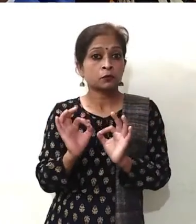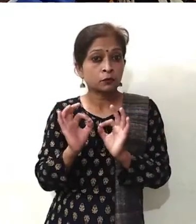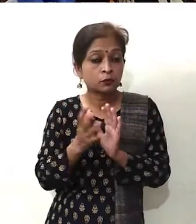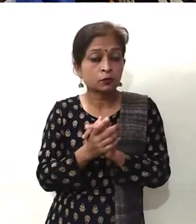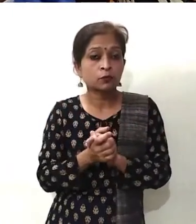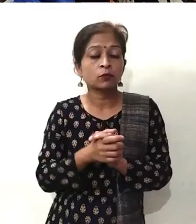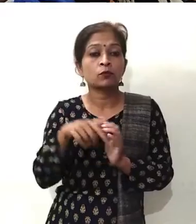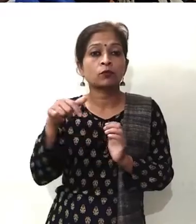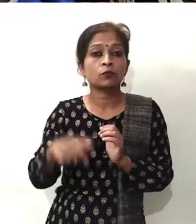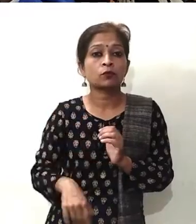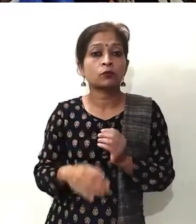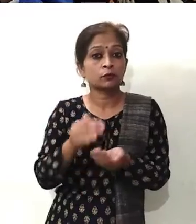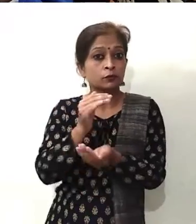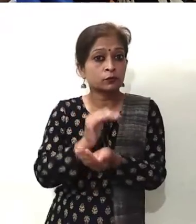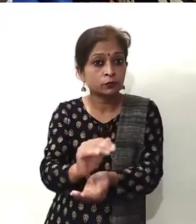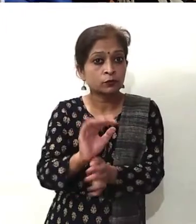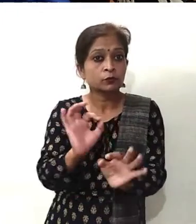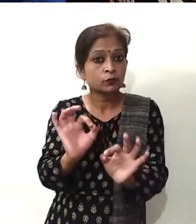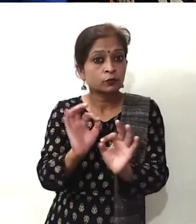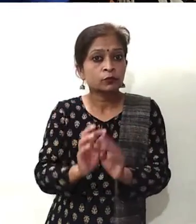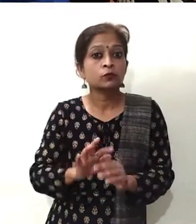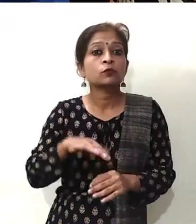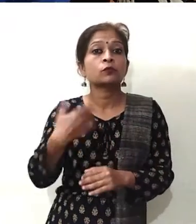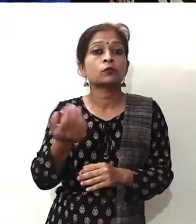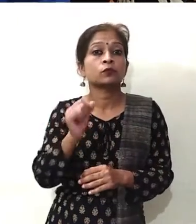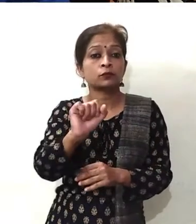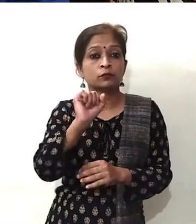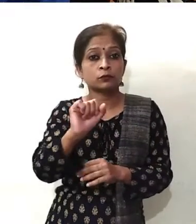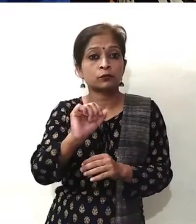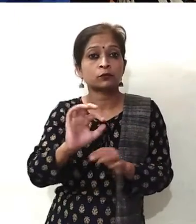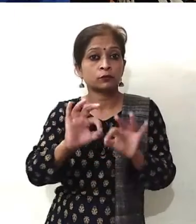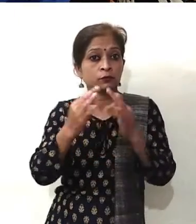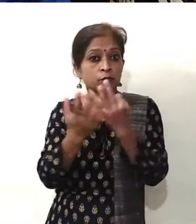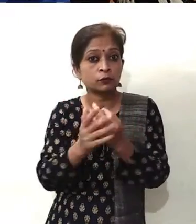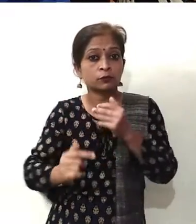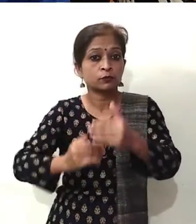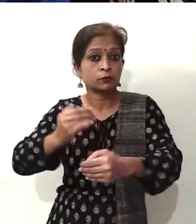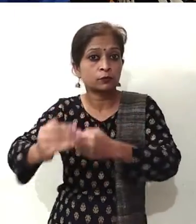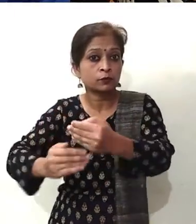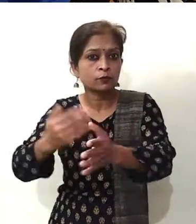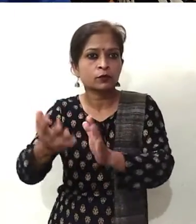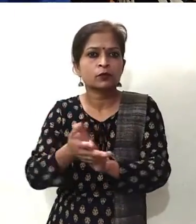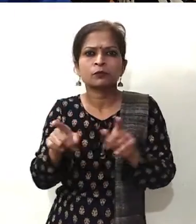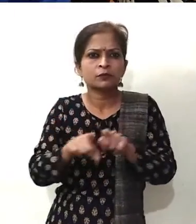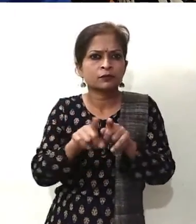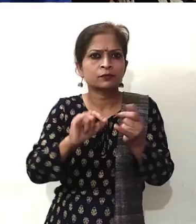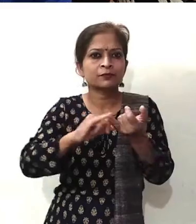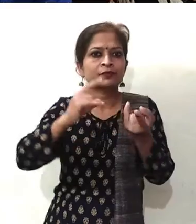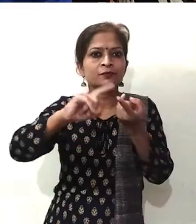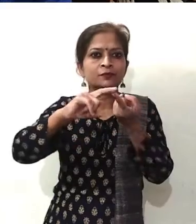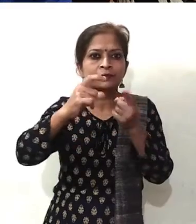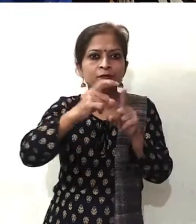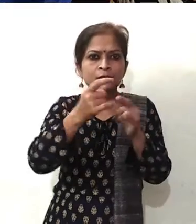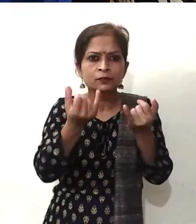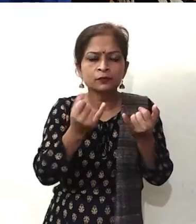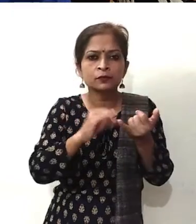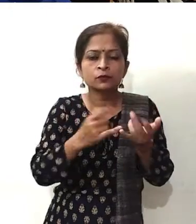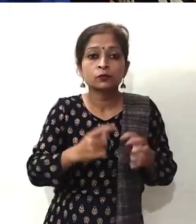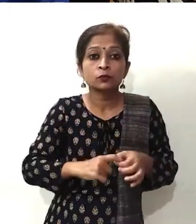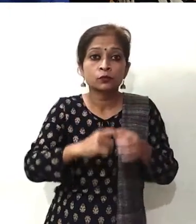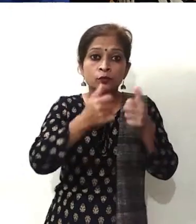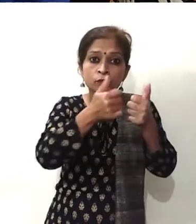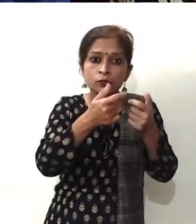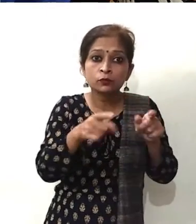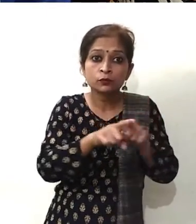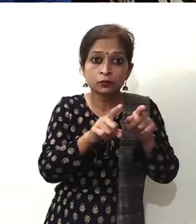सके, जिससे कि आगे की पीढ़ी तैयार हो। अच्छी बीज की अपनी कीमत होती है ना। देहरादून बासमती बीज जी, जी, रखते